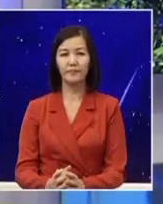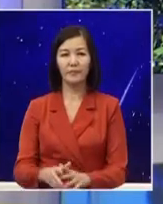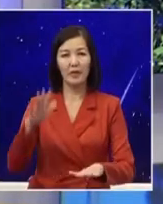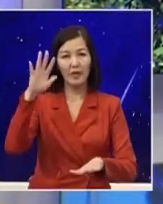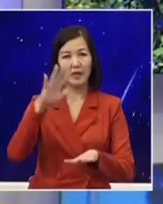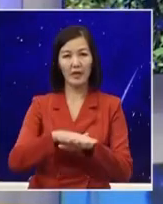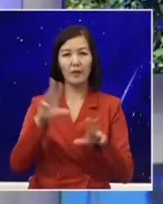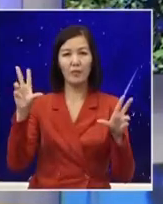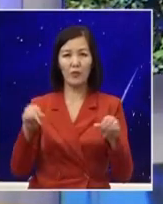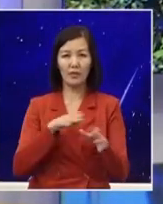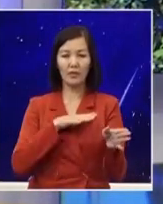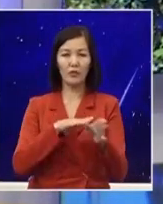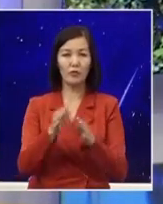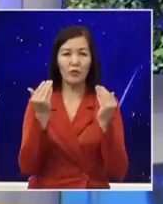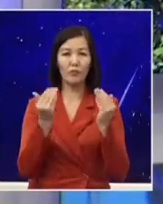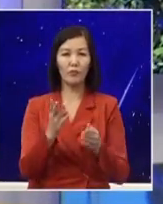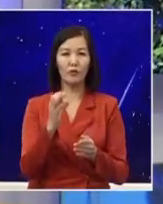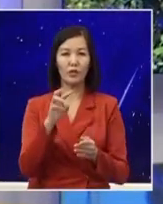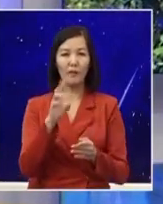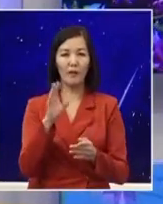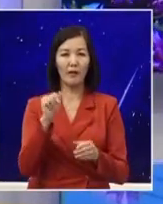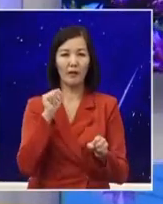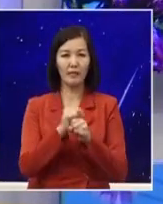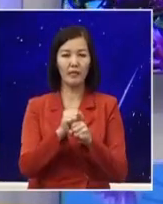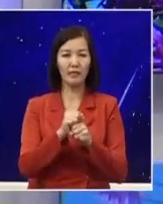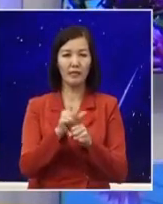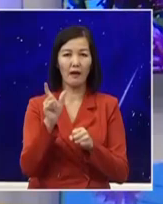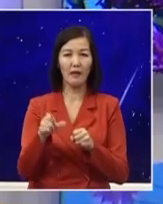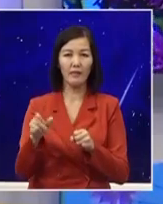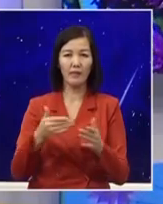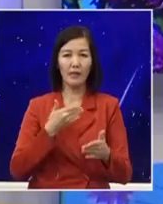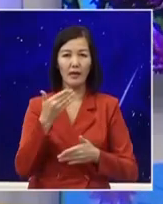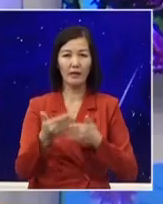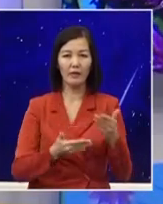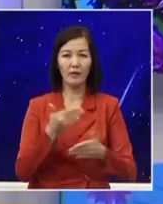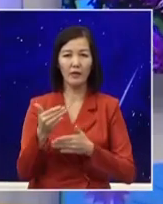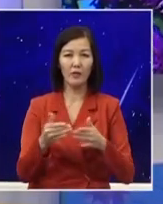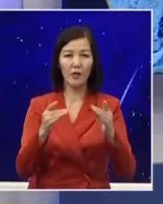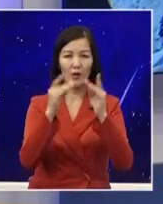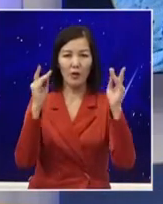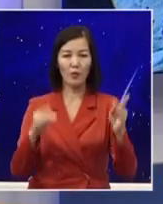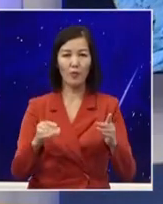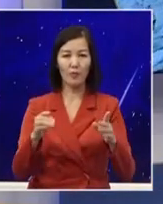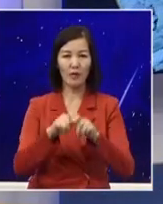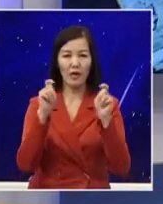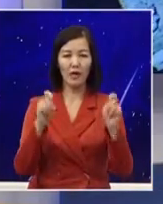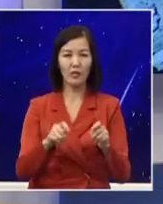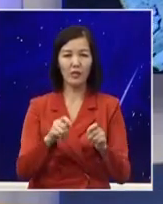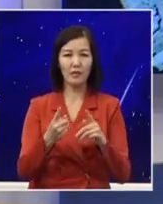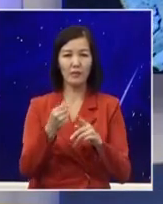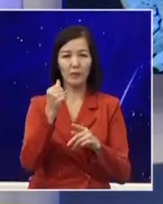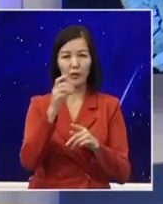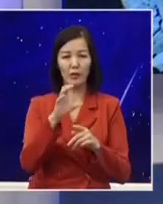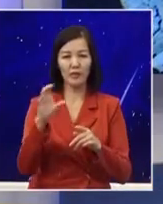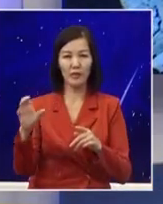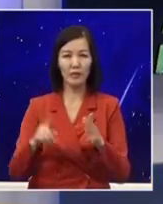Әкім уәдесінде тұрды. Бүгін Шамалған станциясында жаяу жүргіншілер үшін аспалы көпір қолданысқа берілді. Жыл бұрын дәл осы 42 айында темір